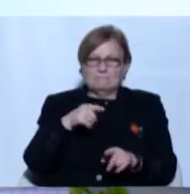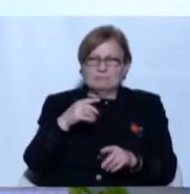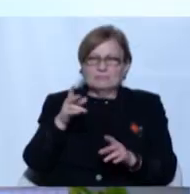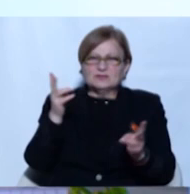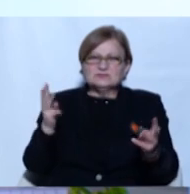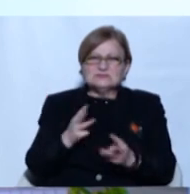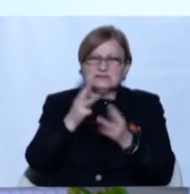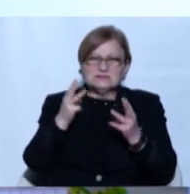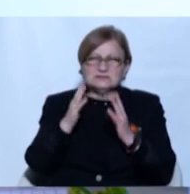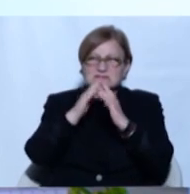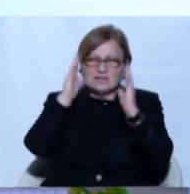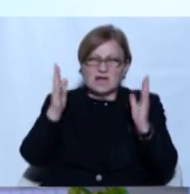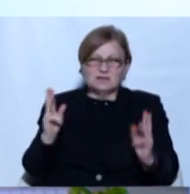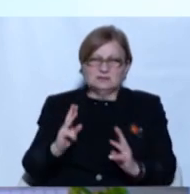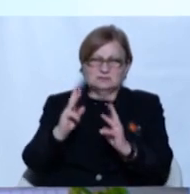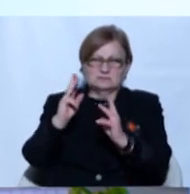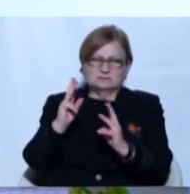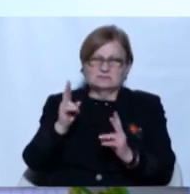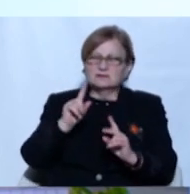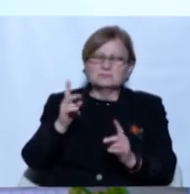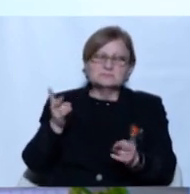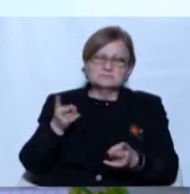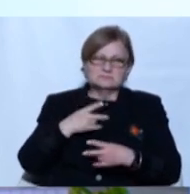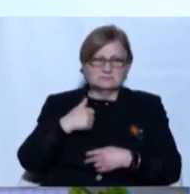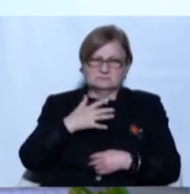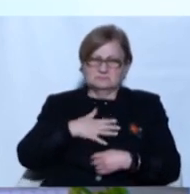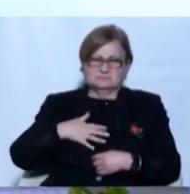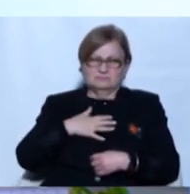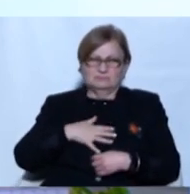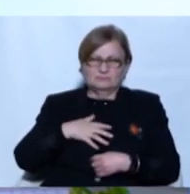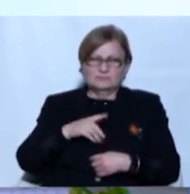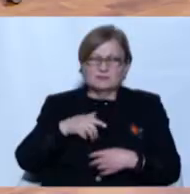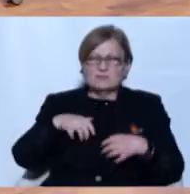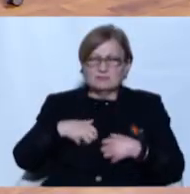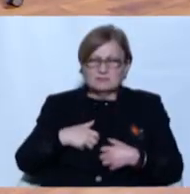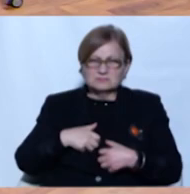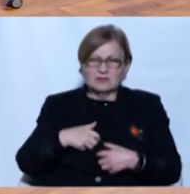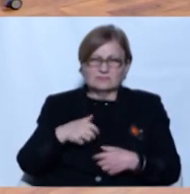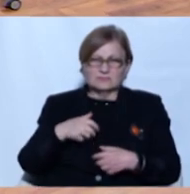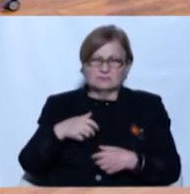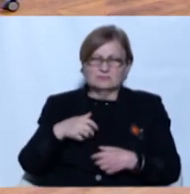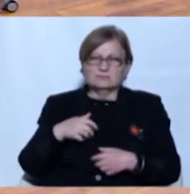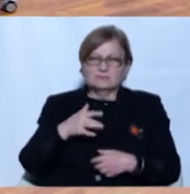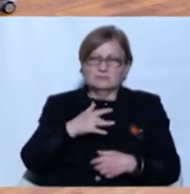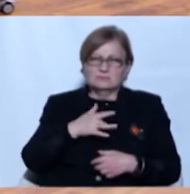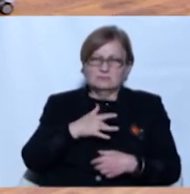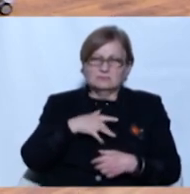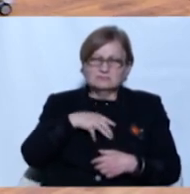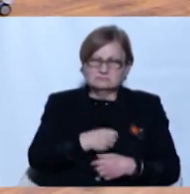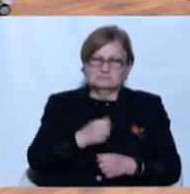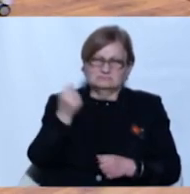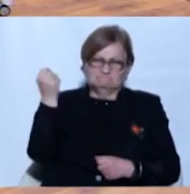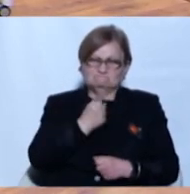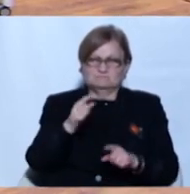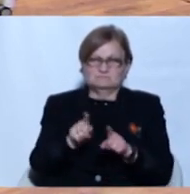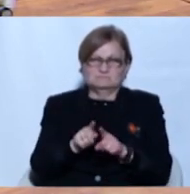ცესხლი დამიწო საქკარი ვამე ჯავრი კლავს მისრისა ვით აღვლენილი ლაშქარი მიცევდა გულსა მისრისა